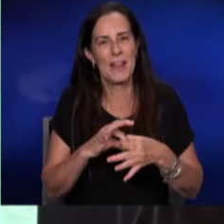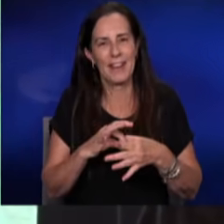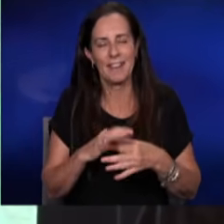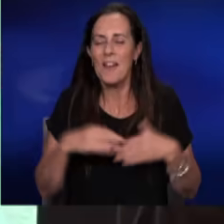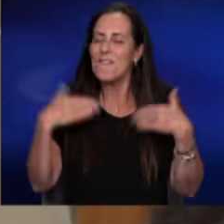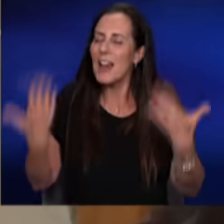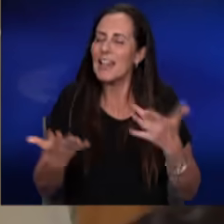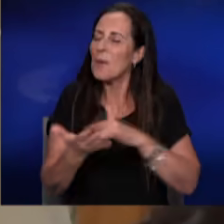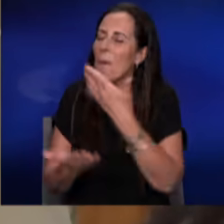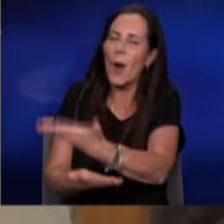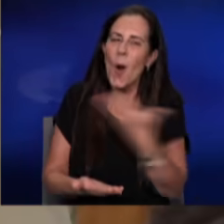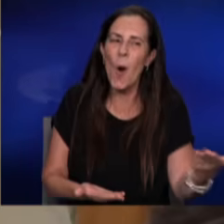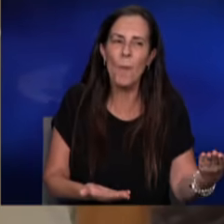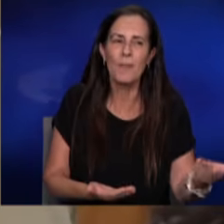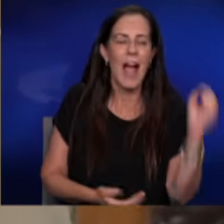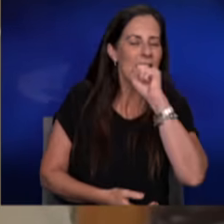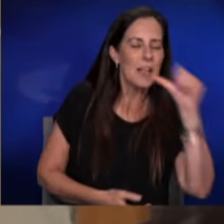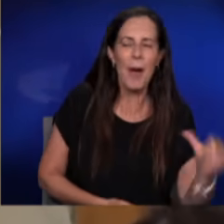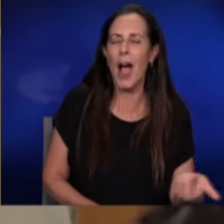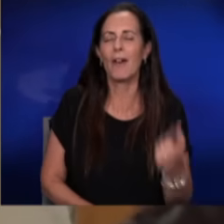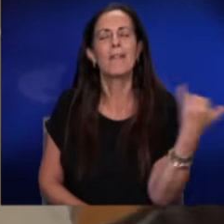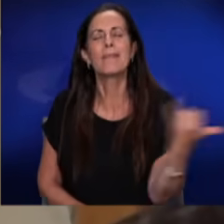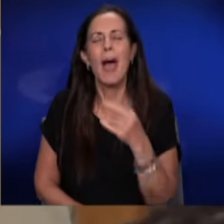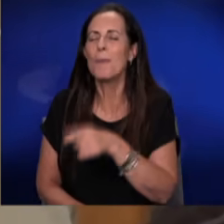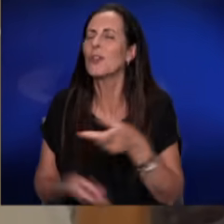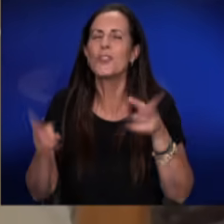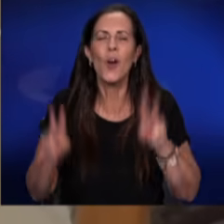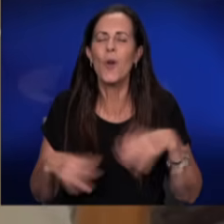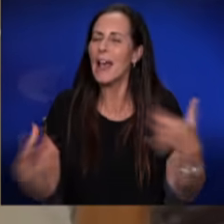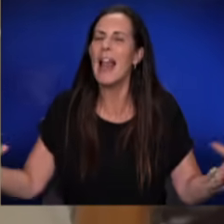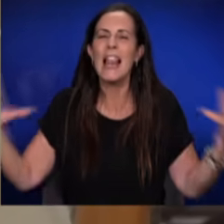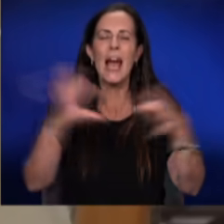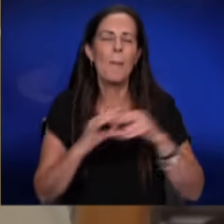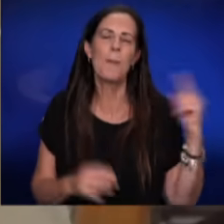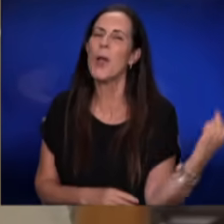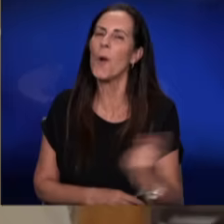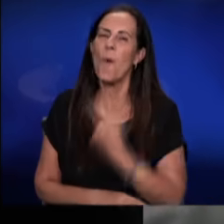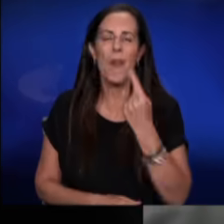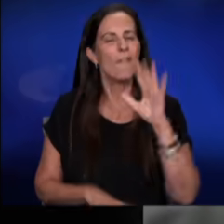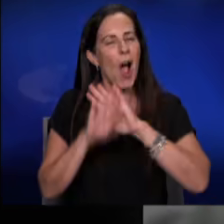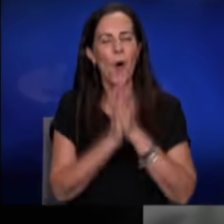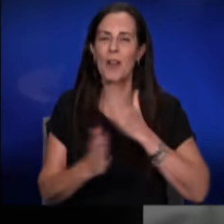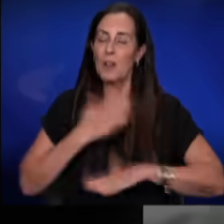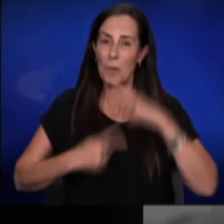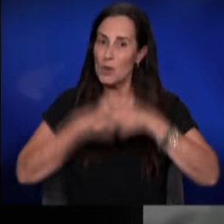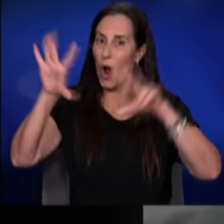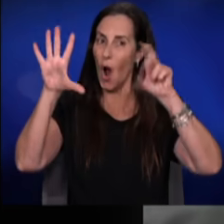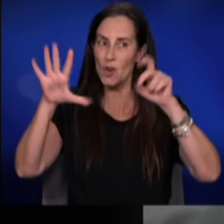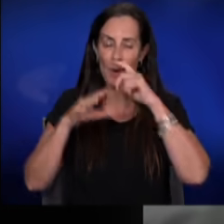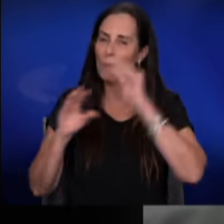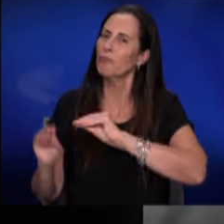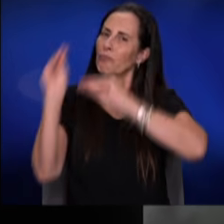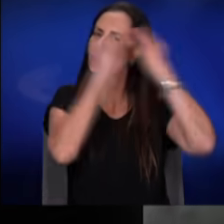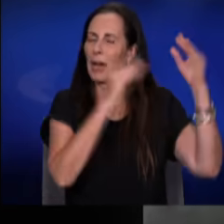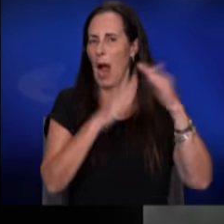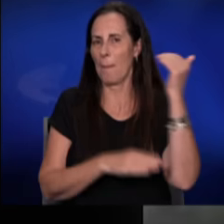ולאפשר מרחב בין אריק לבין אורי, תמיד הוא יכול היה לחבר בין כולם ברוח טובה. בשנות ה-80 העתיק את מגוריו